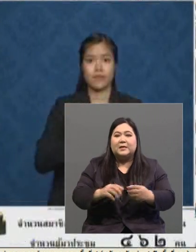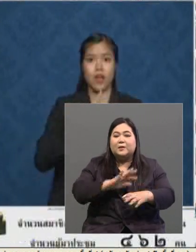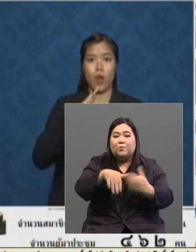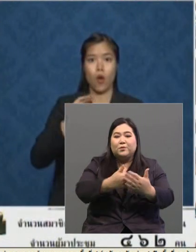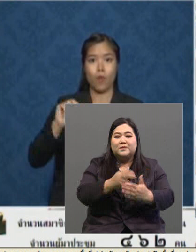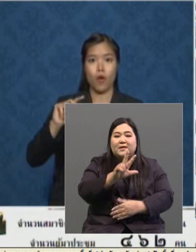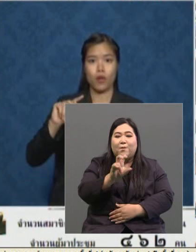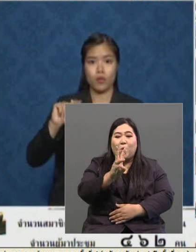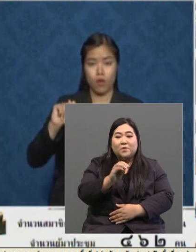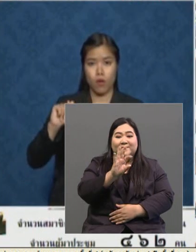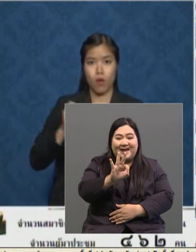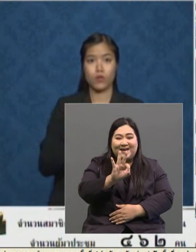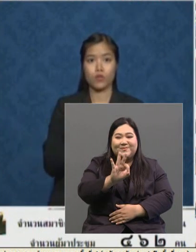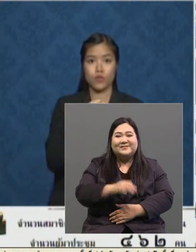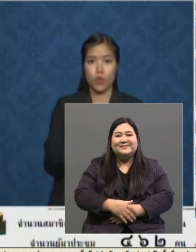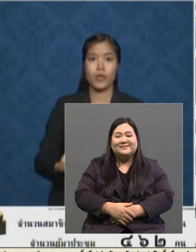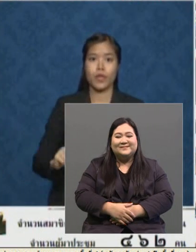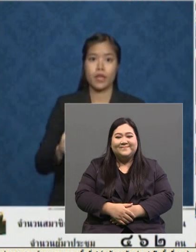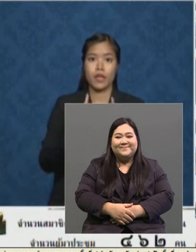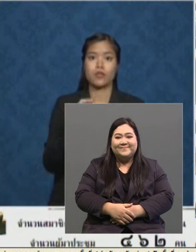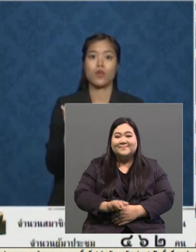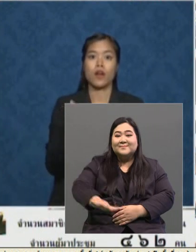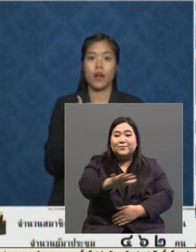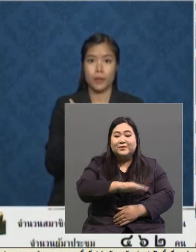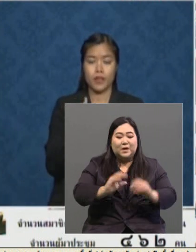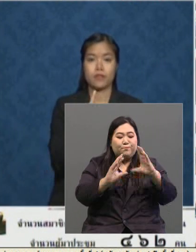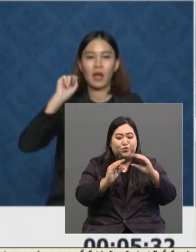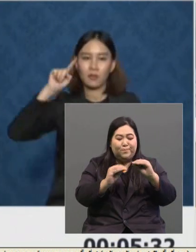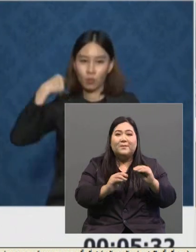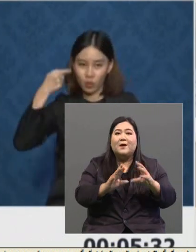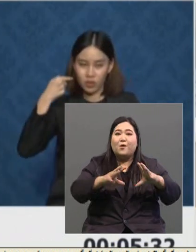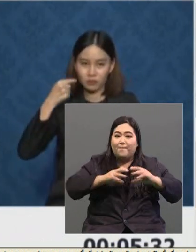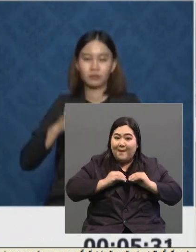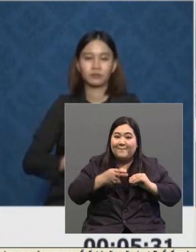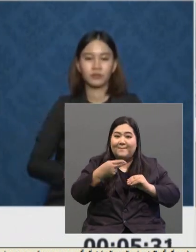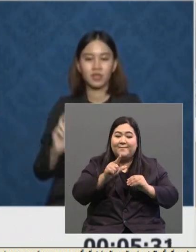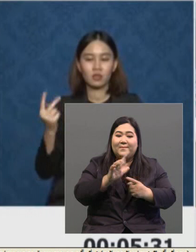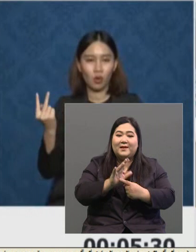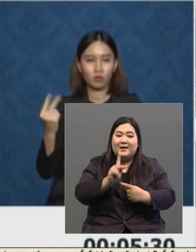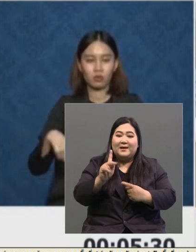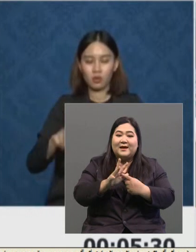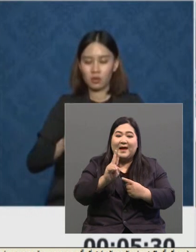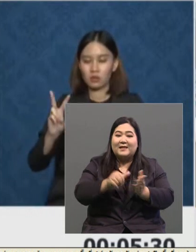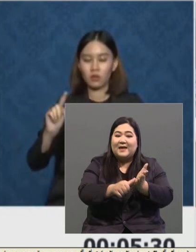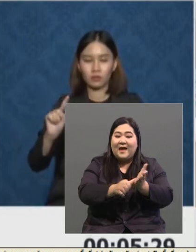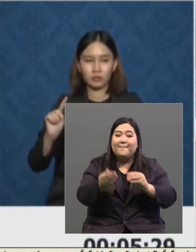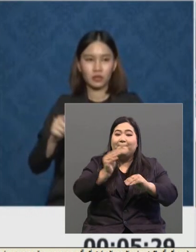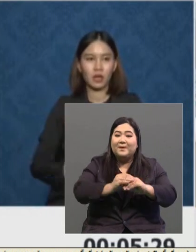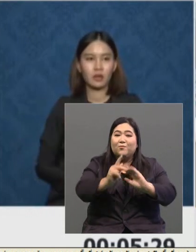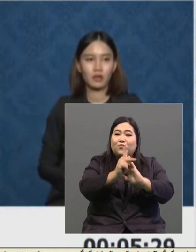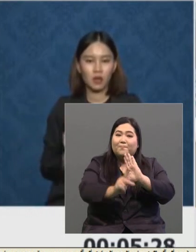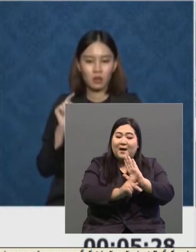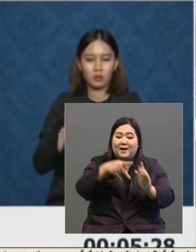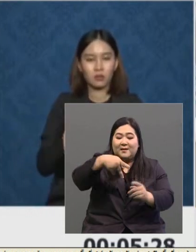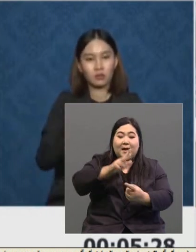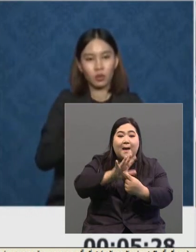เนี่ย369เสียงครับซึ่งที่ประชุมรับหลักการร่างพรบแก้ไขเพิ่มเติมประมวลกฎหมายแพ่งและพาณิชย์